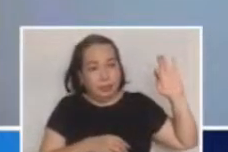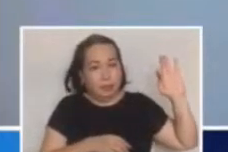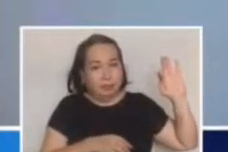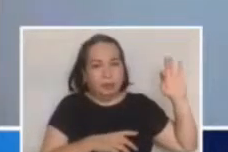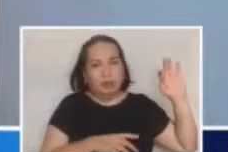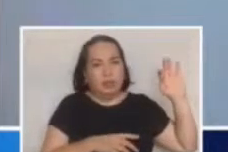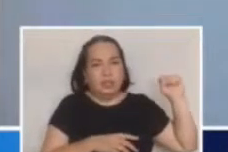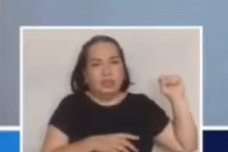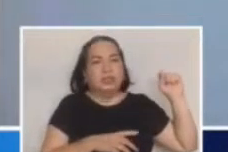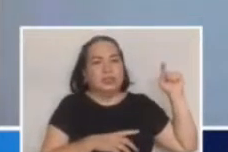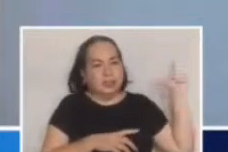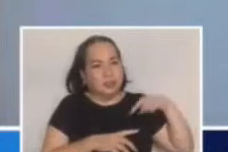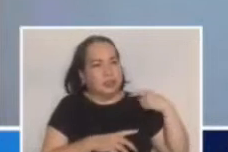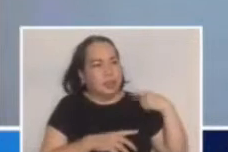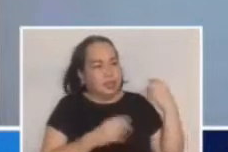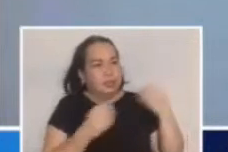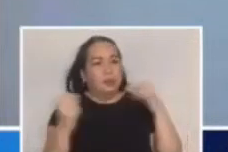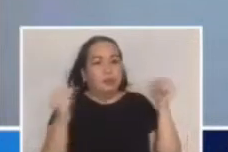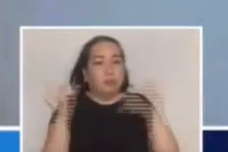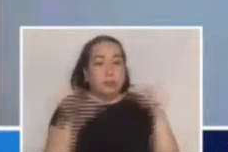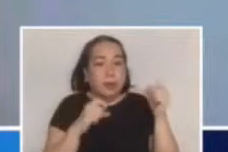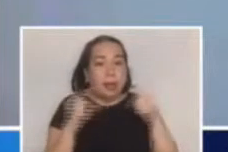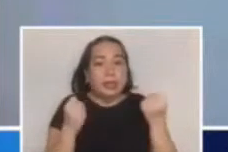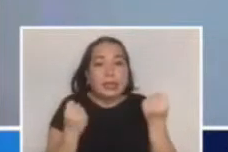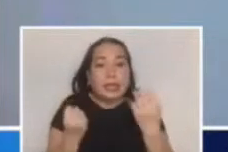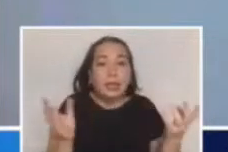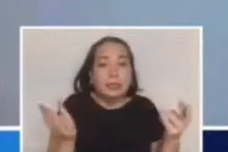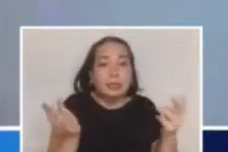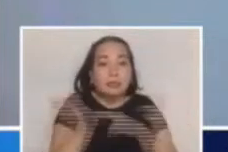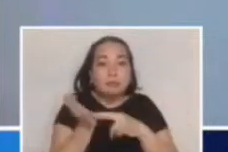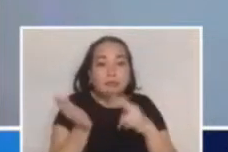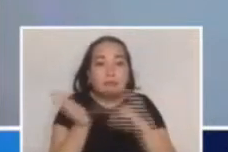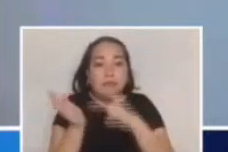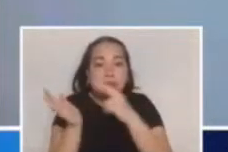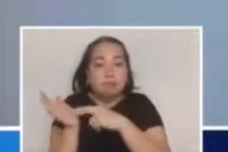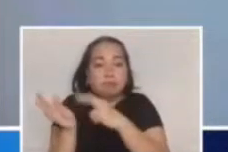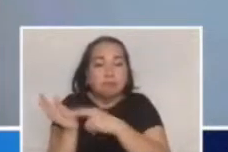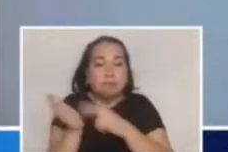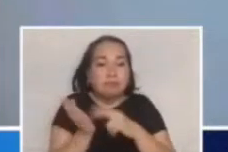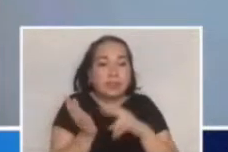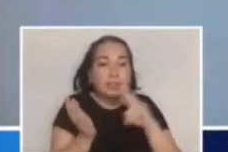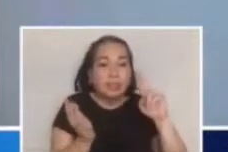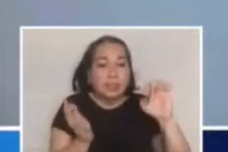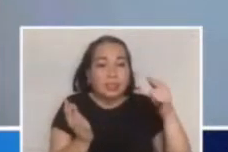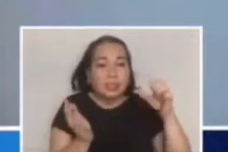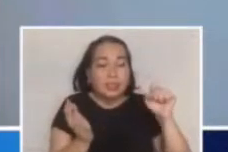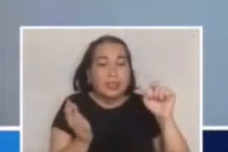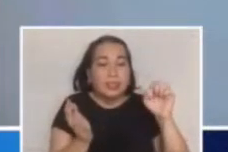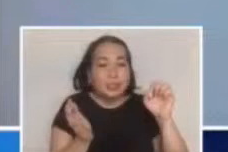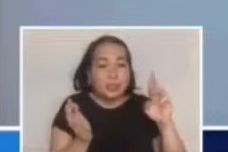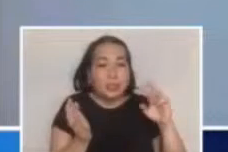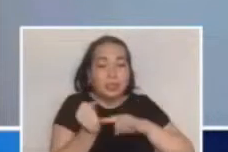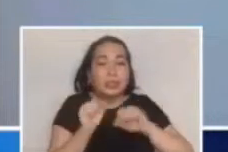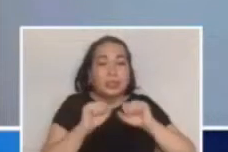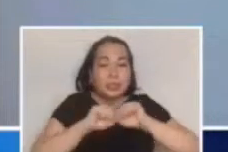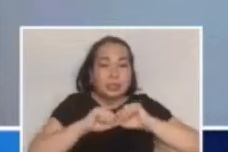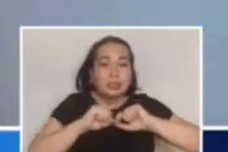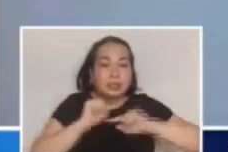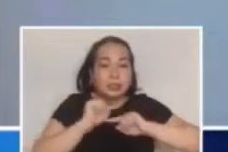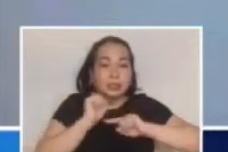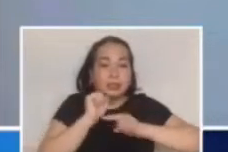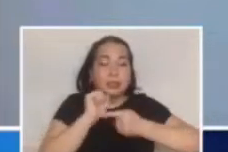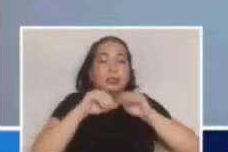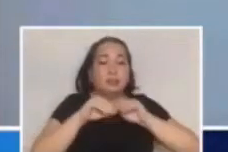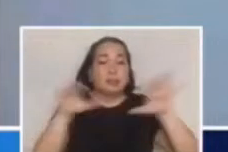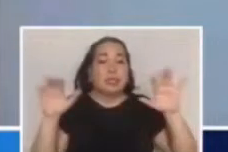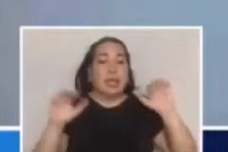Secretary Hiling at ni Yusek Nepo, hindi naman lahat online yung gagamitin natin pag tayo ay